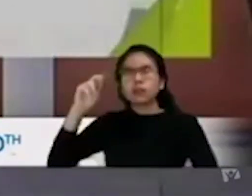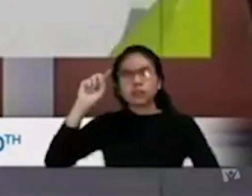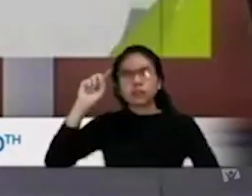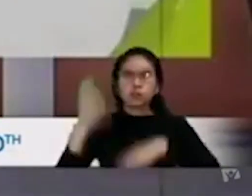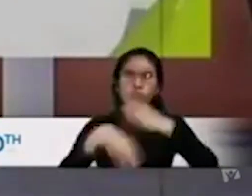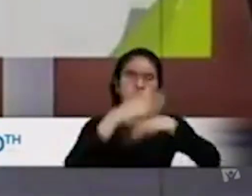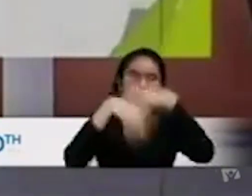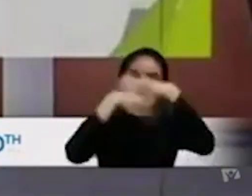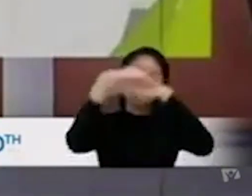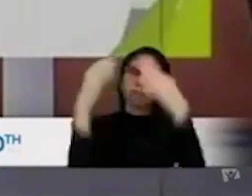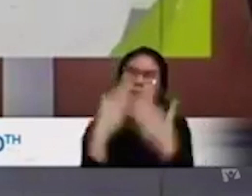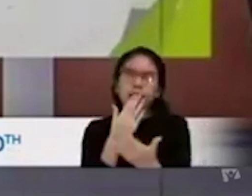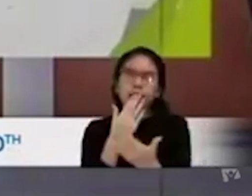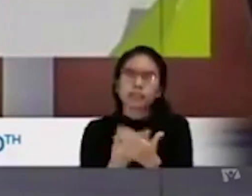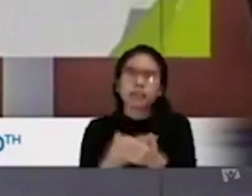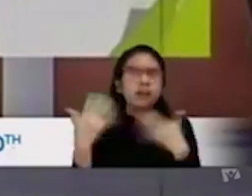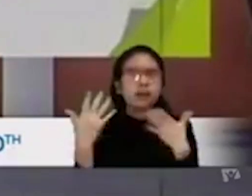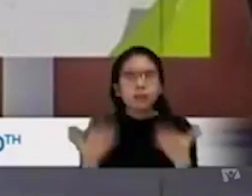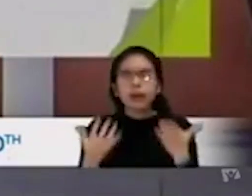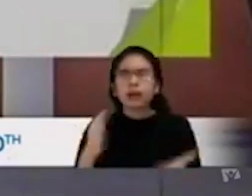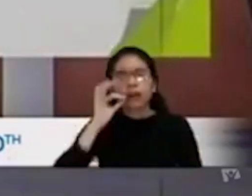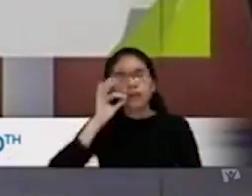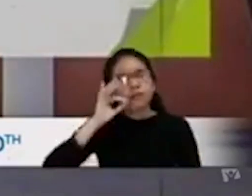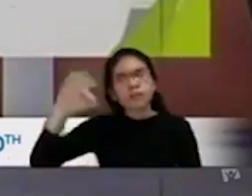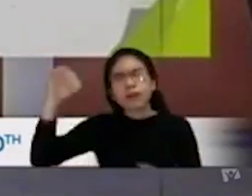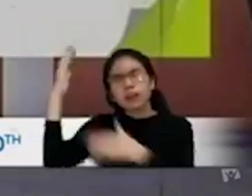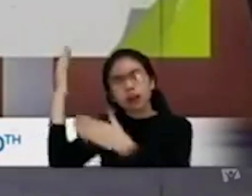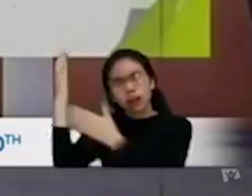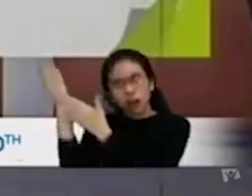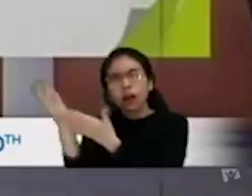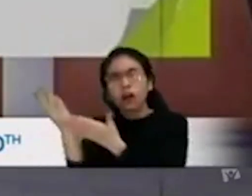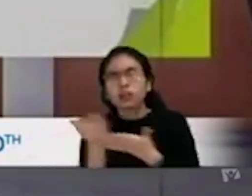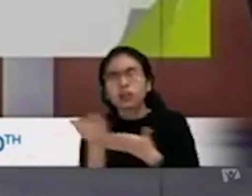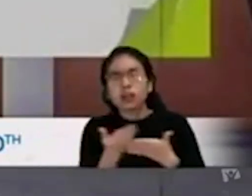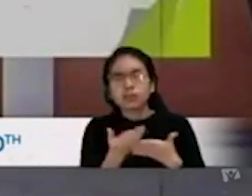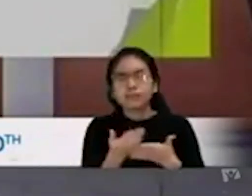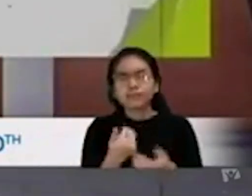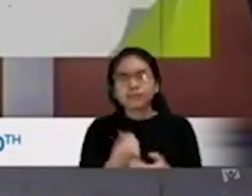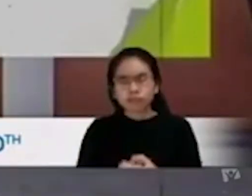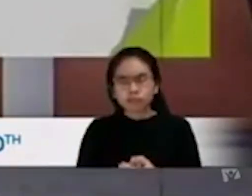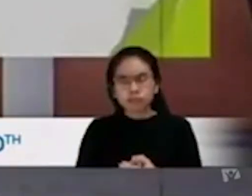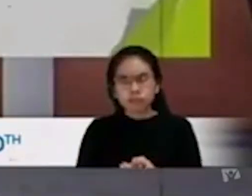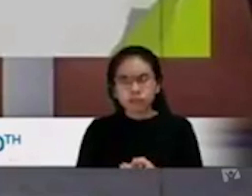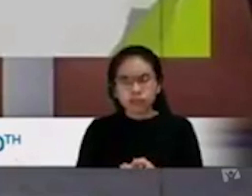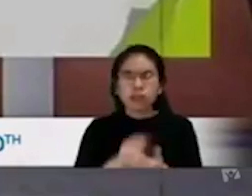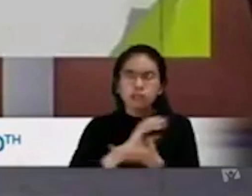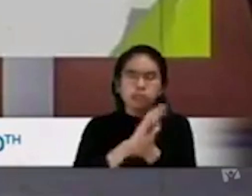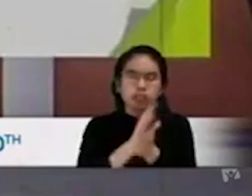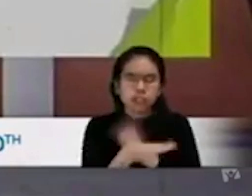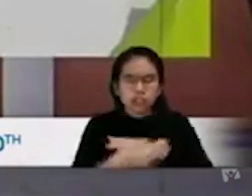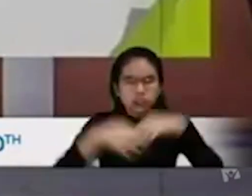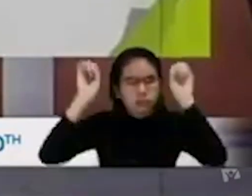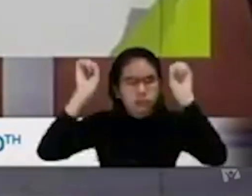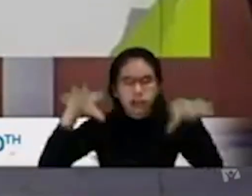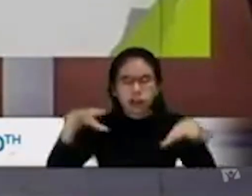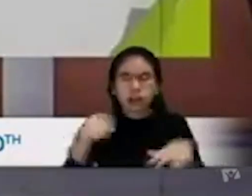Tuhan firman yang Tuhan sudah sampaikan lewat hambamu menjadi berkat bagi kami. Bagi